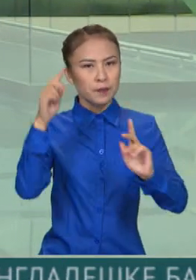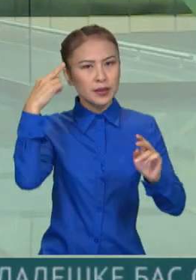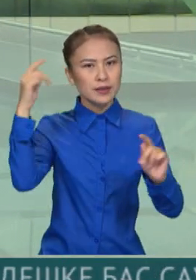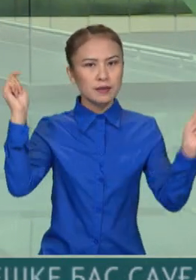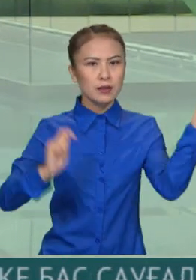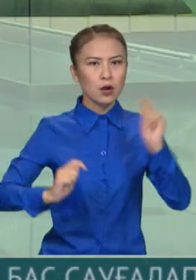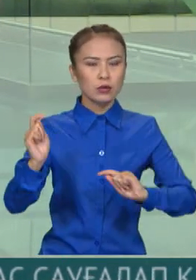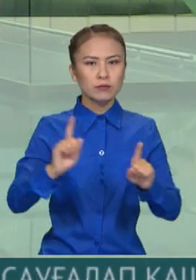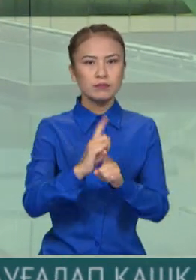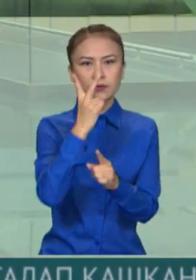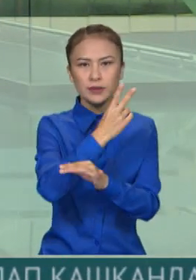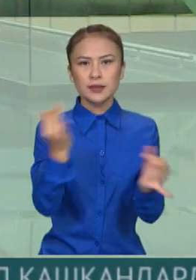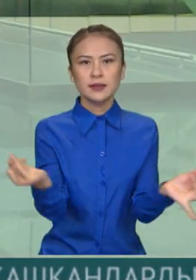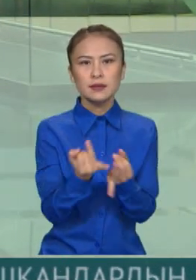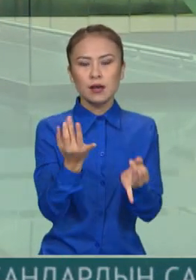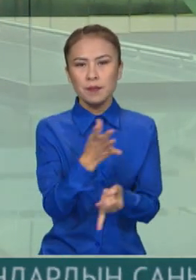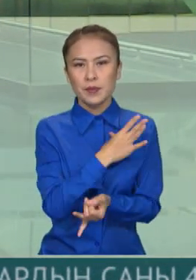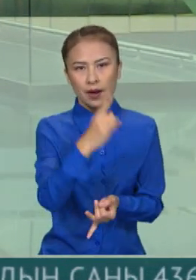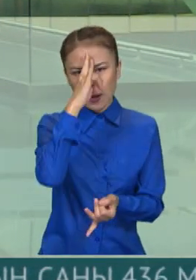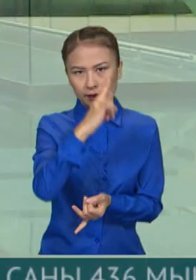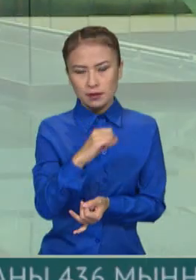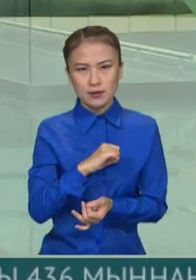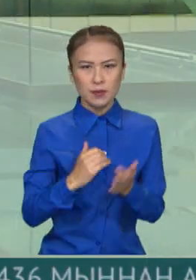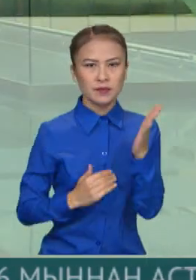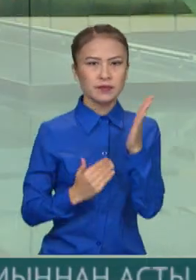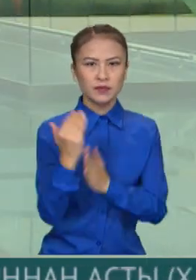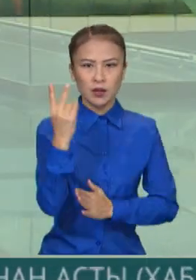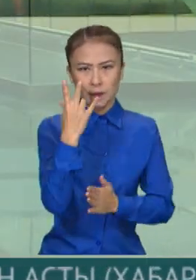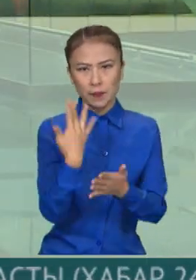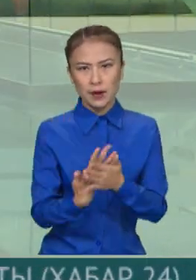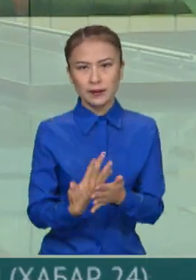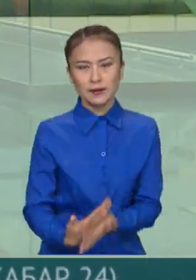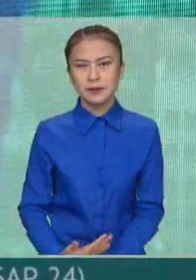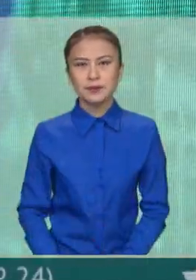елдің мүмкіндіктерін көрді. Қазақстан өзін өте жоғары деңгейде көрсете алды.